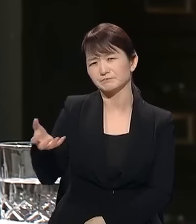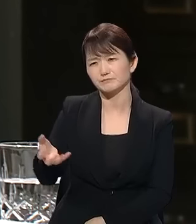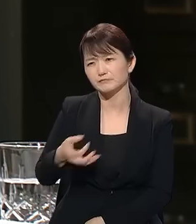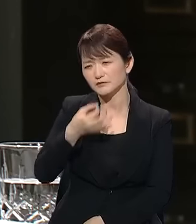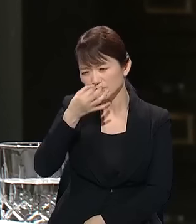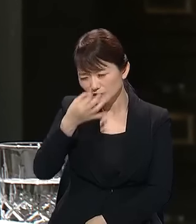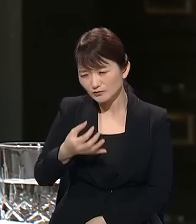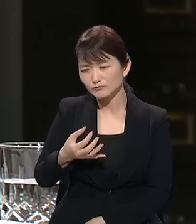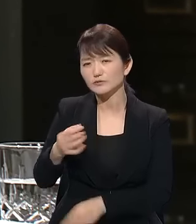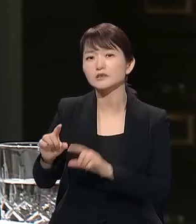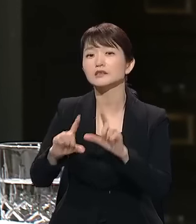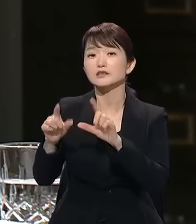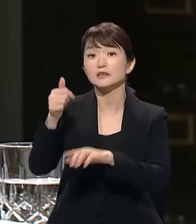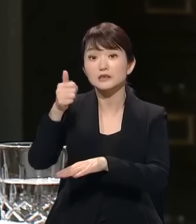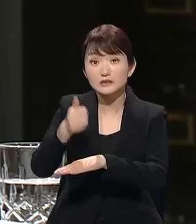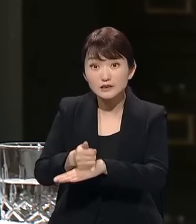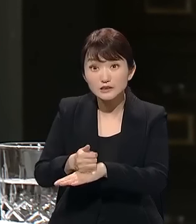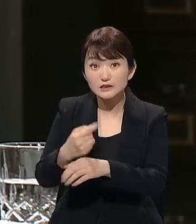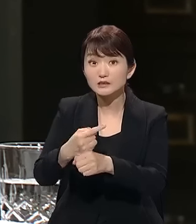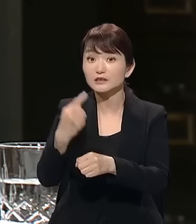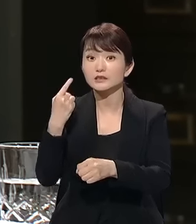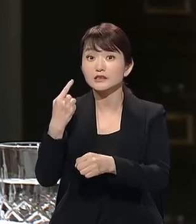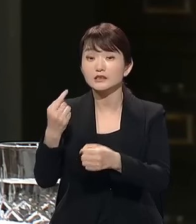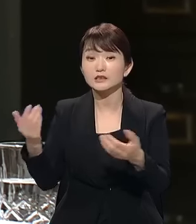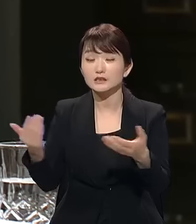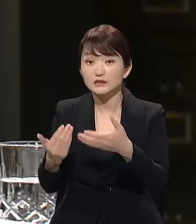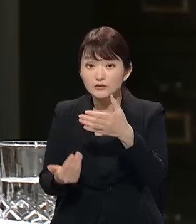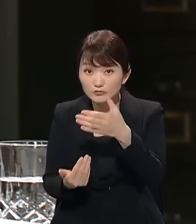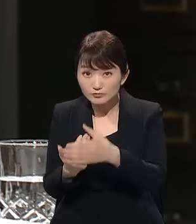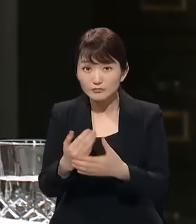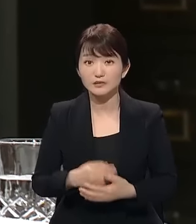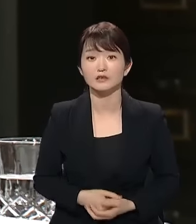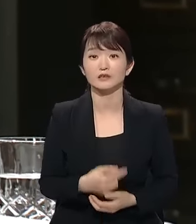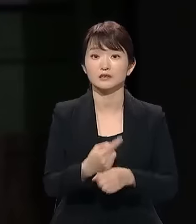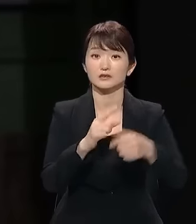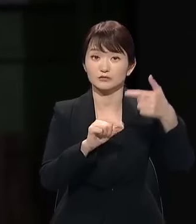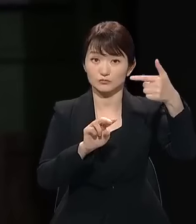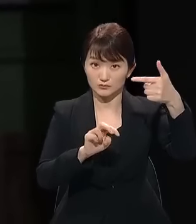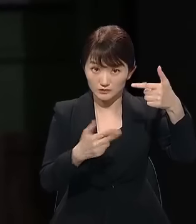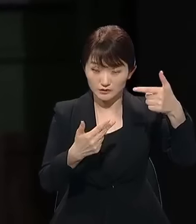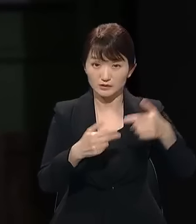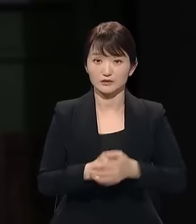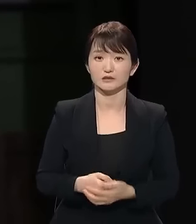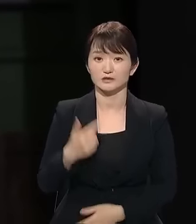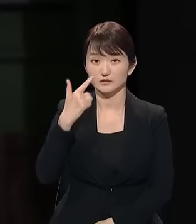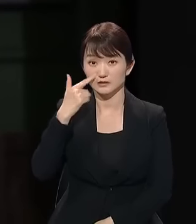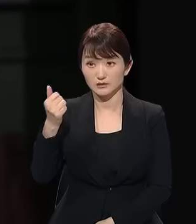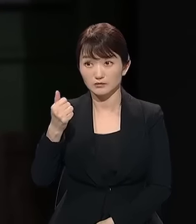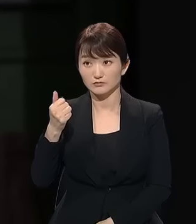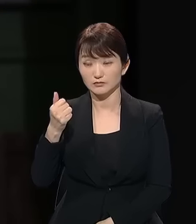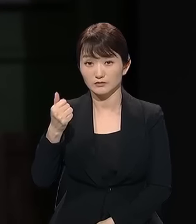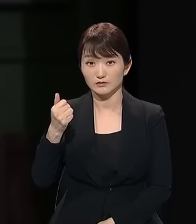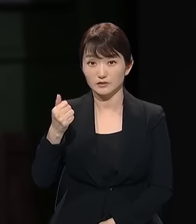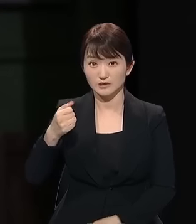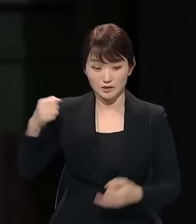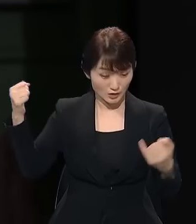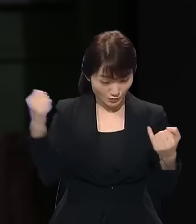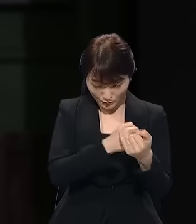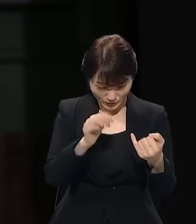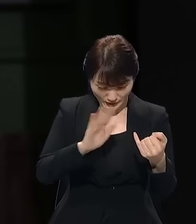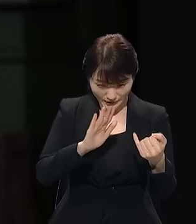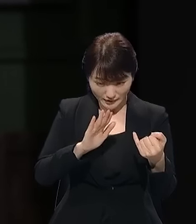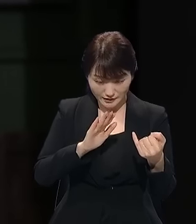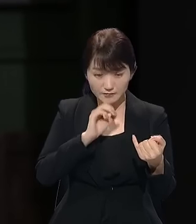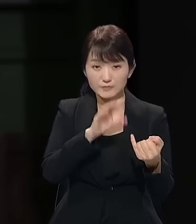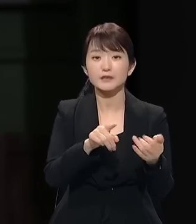힘겹게 버텨왔는데 그런데 결국 지난해 사달이 났다는 거 아닙니까? 네, 지난해 2월 제보자는 아버지가 두 번 다시는 폭행을 하지 않겠다라는 말을